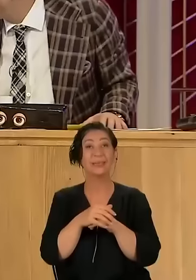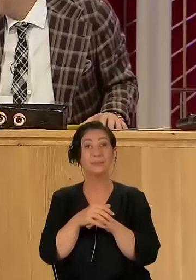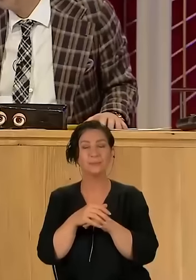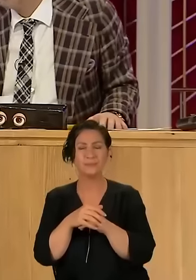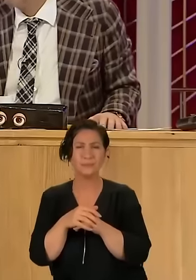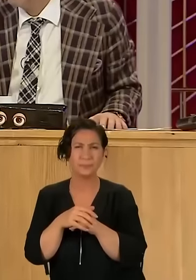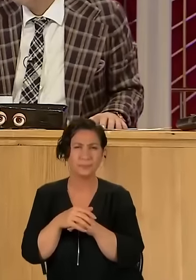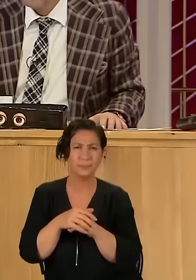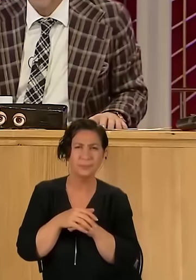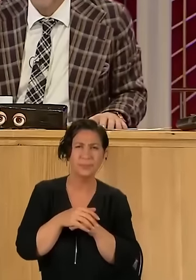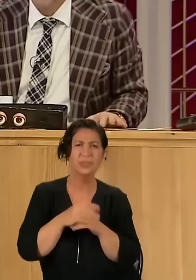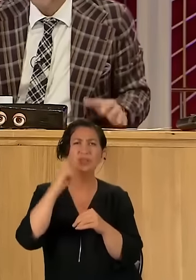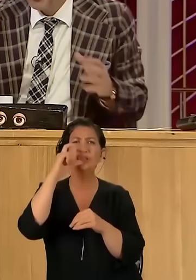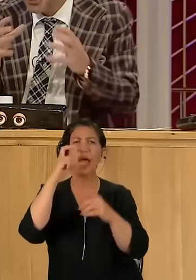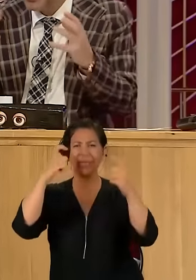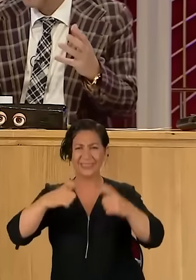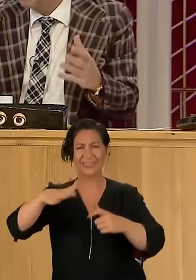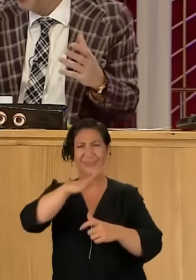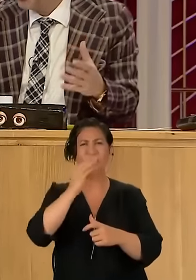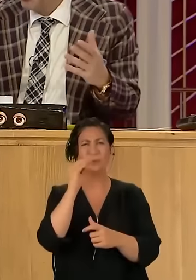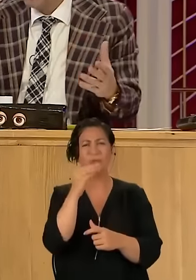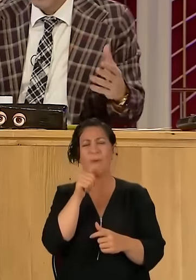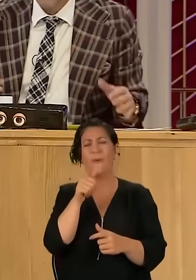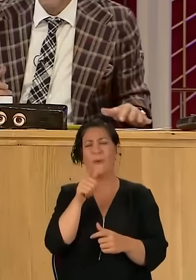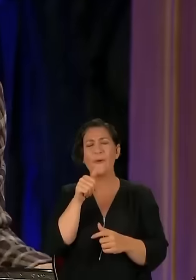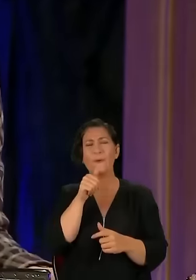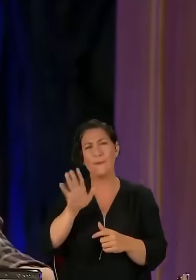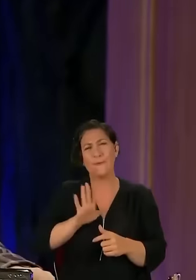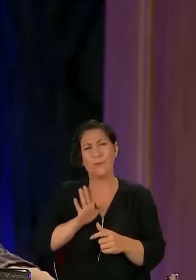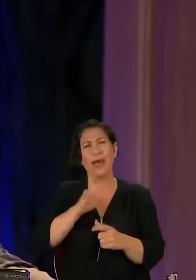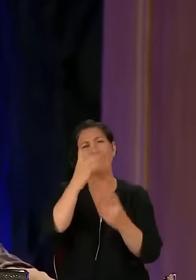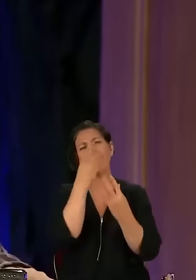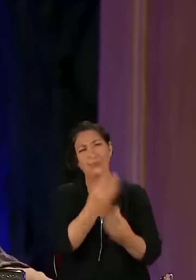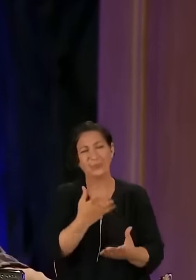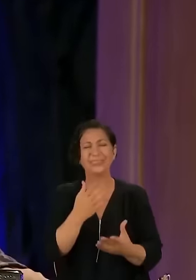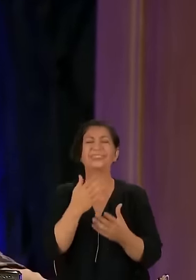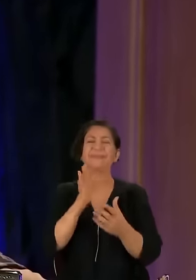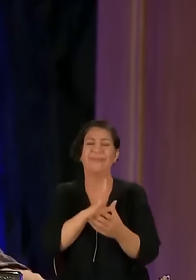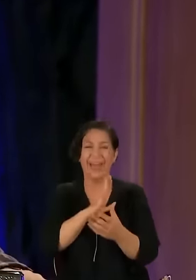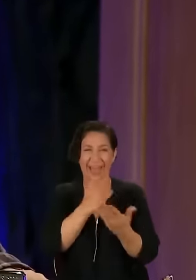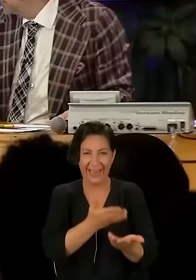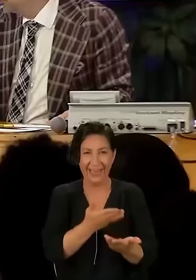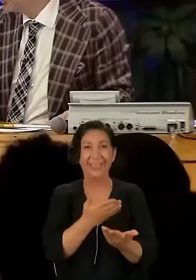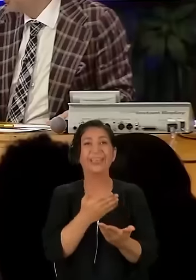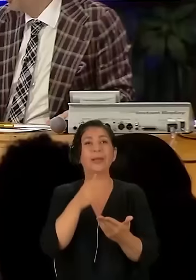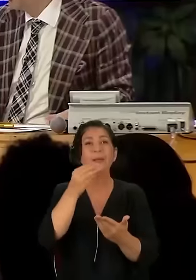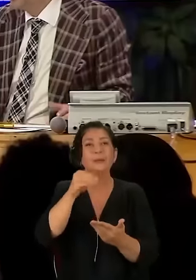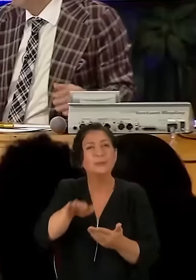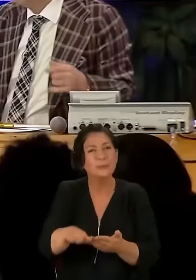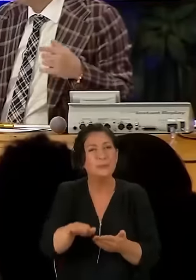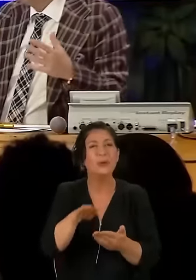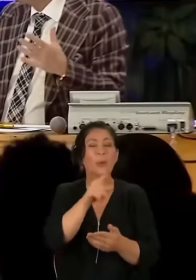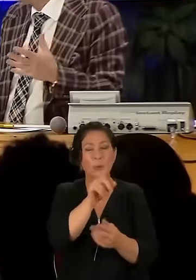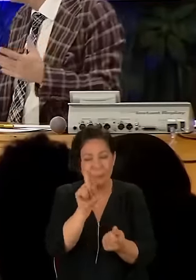Şeyde, Cihangir'de çok da tatlı bir, Allah bağışlasın hepimizinkini. Ondan sonra bir oğlu var, küçük bir